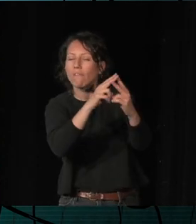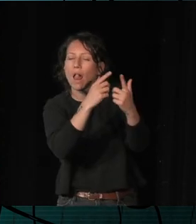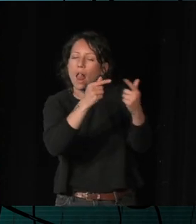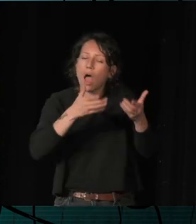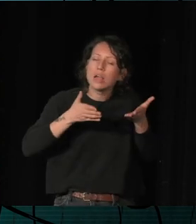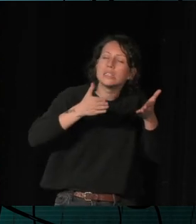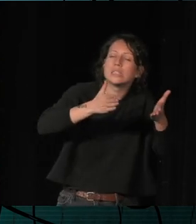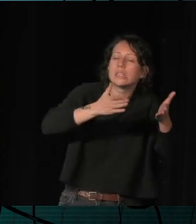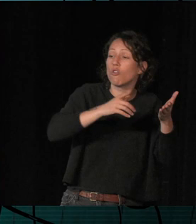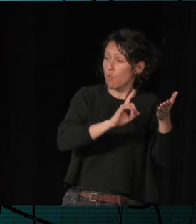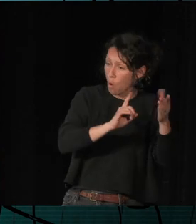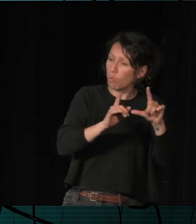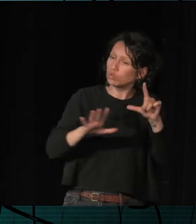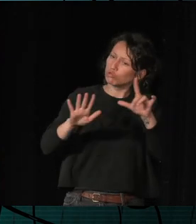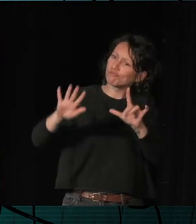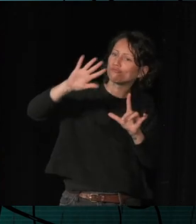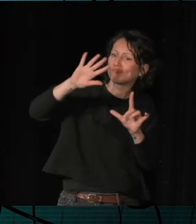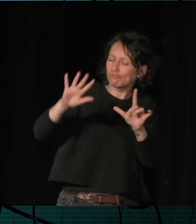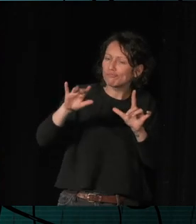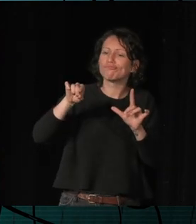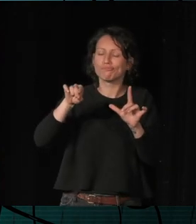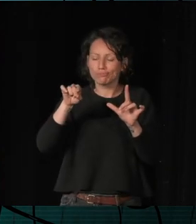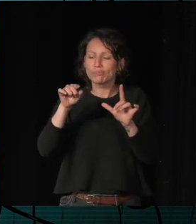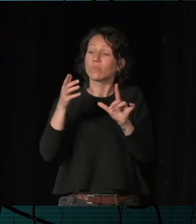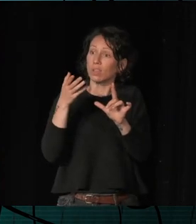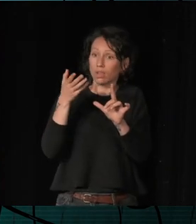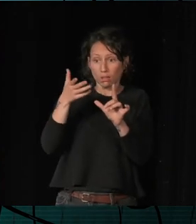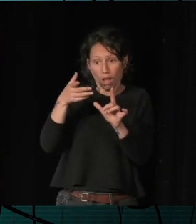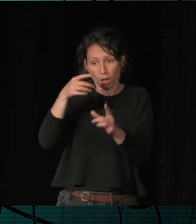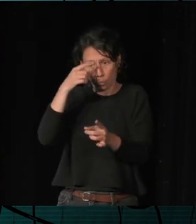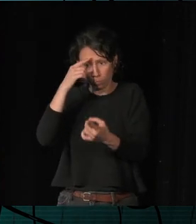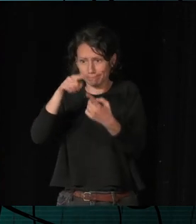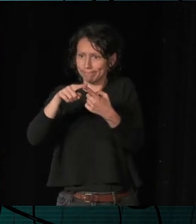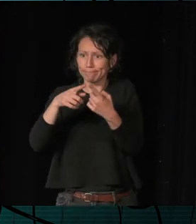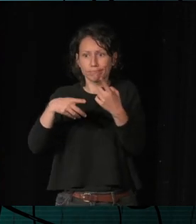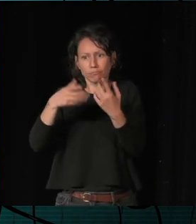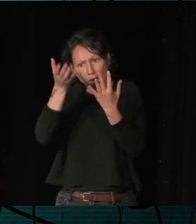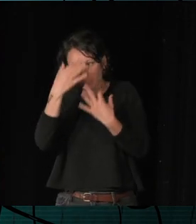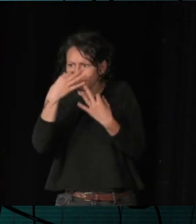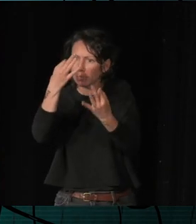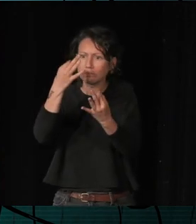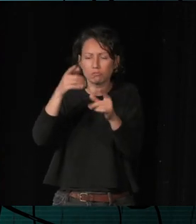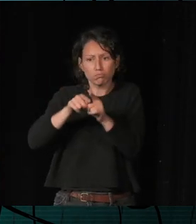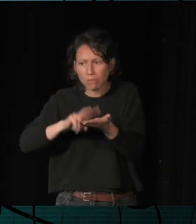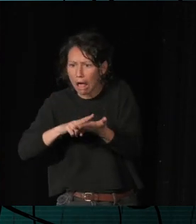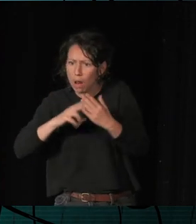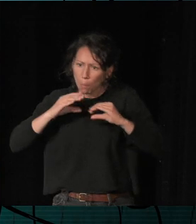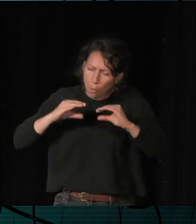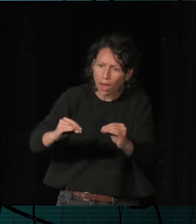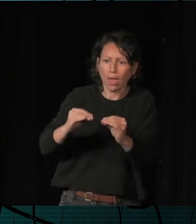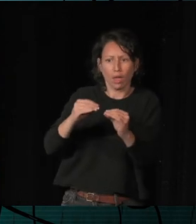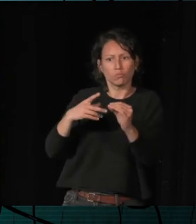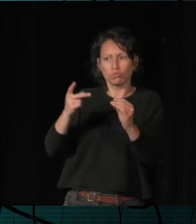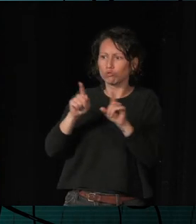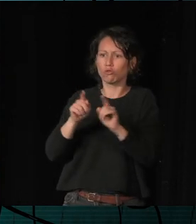avenues, et de toucher des sujets très, très réels, très concrets, très prosaïques. Ce qui fait que